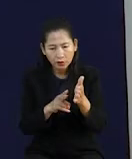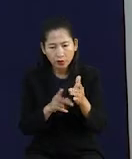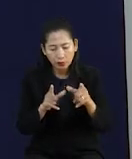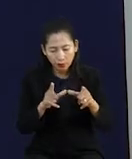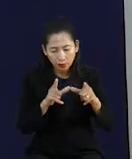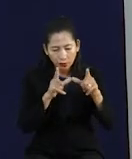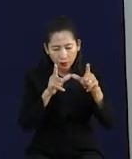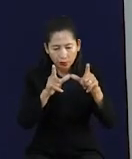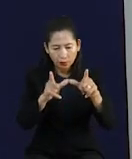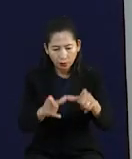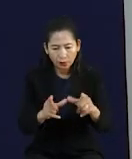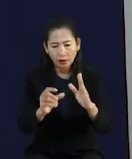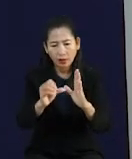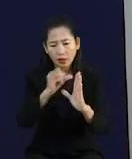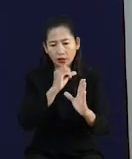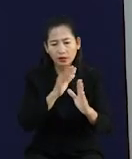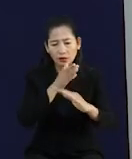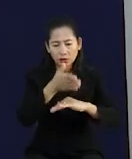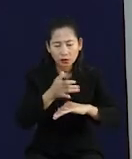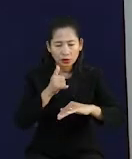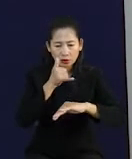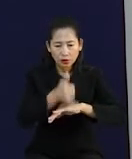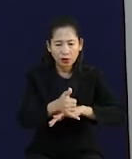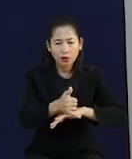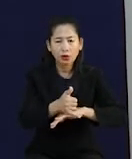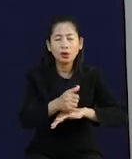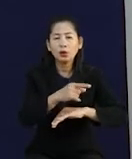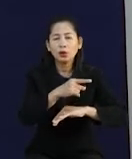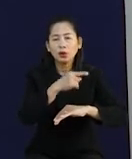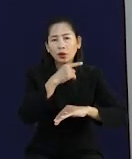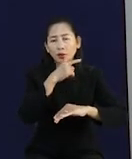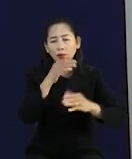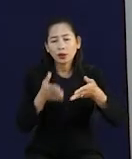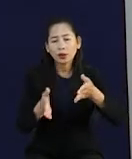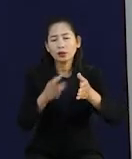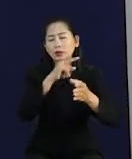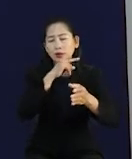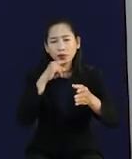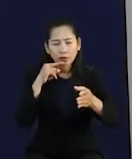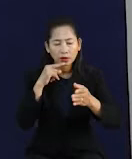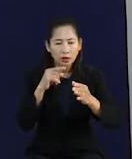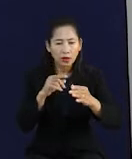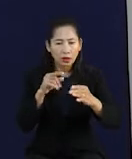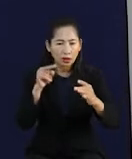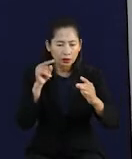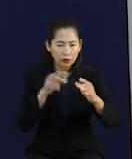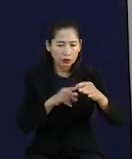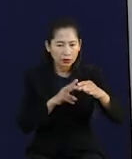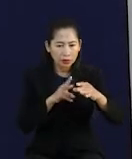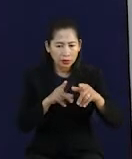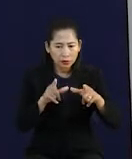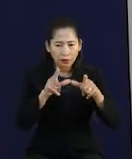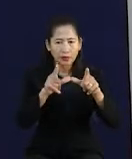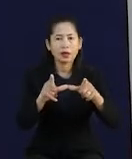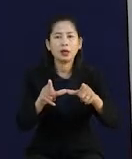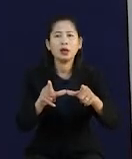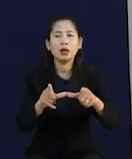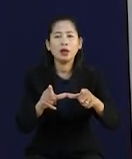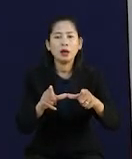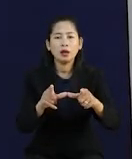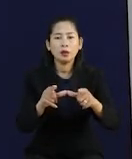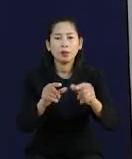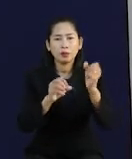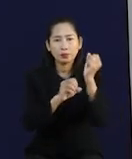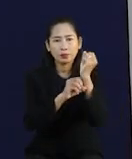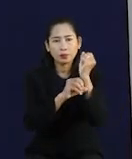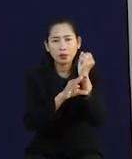ná trăng tư khẳng lệch cho lòng cặp mà hà vị thầy xạ quan rú xí. Chà hai hô thuốc đầm ná hô stop ông ba xả đờ.